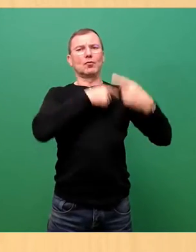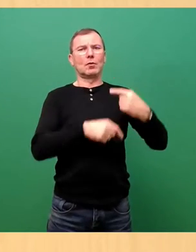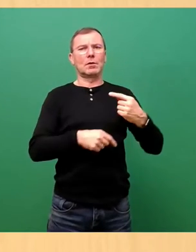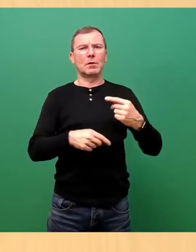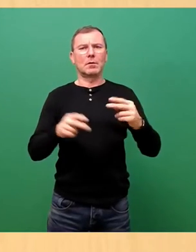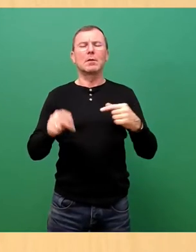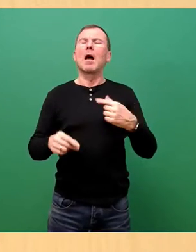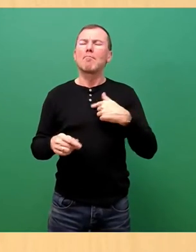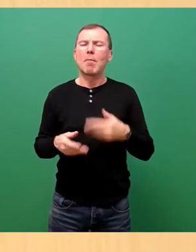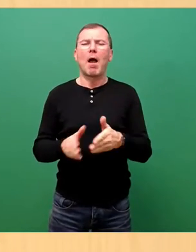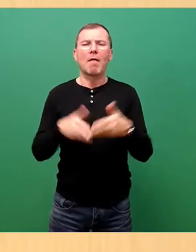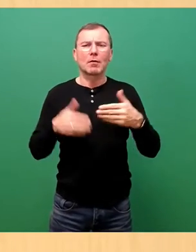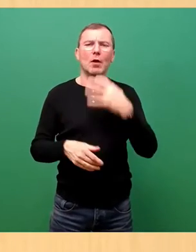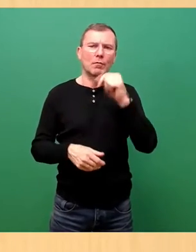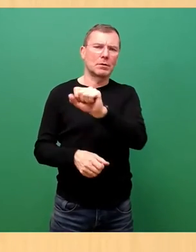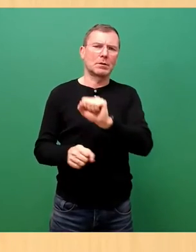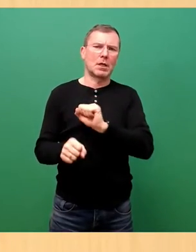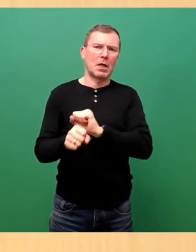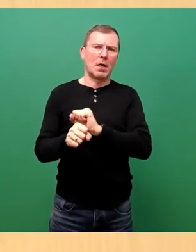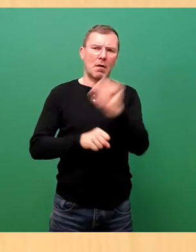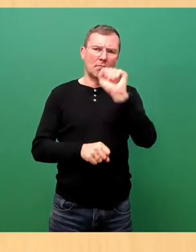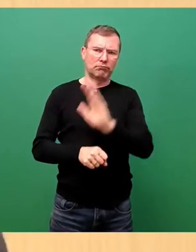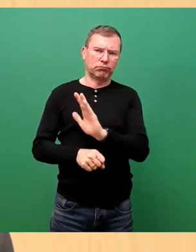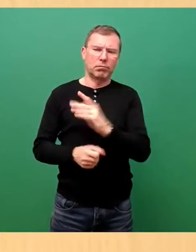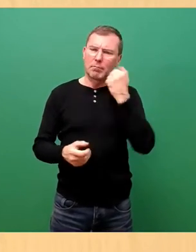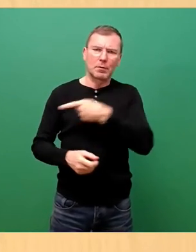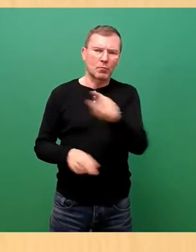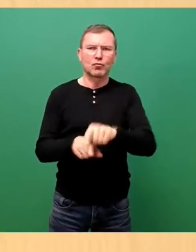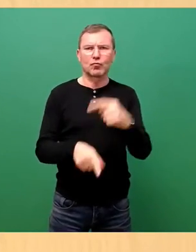Fraktion verhindern. Ich bitte um Zustimmung.